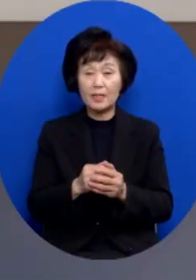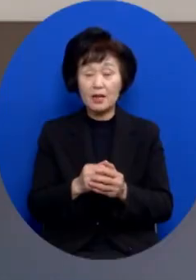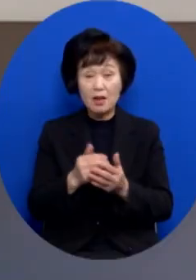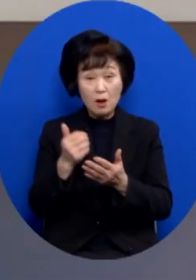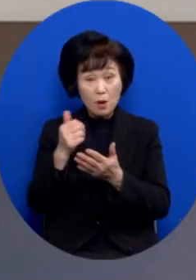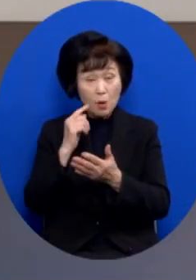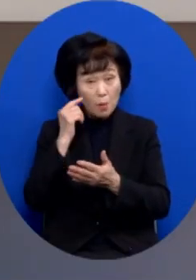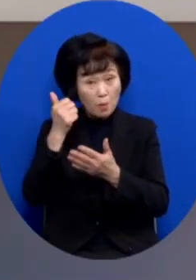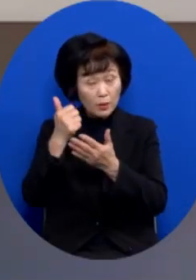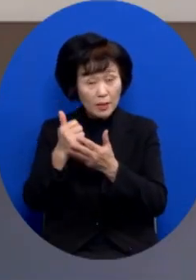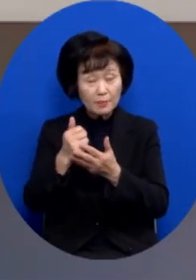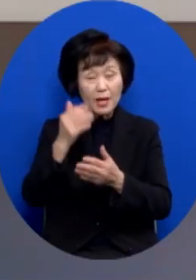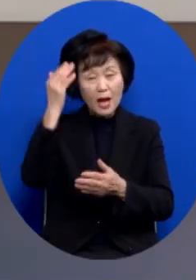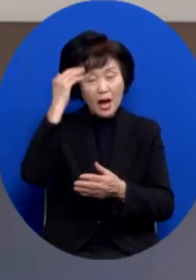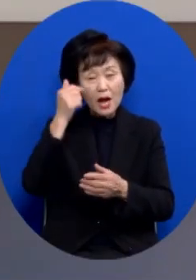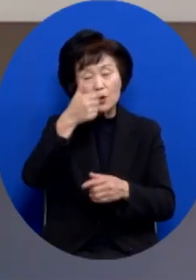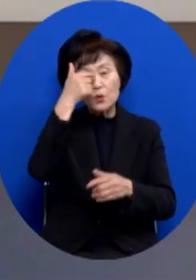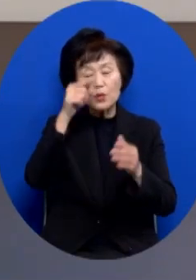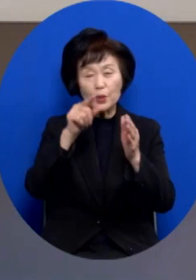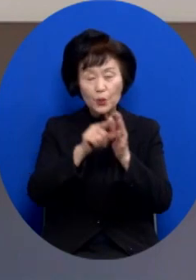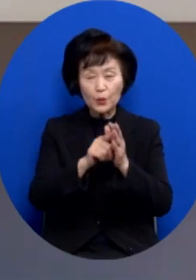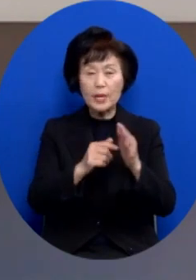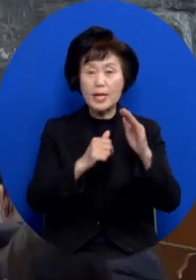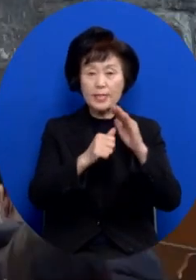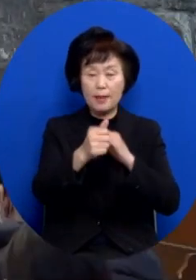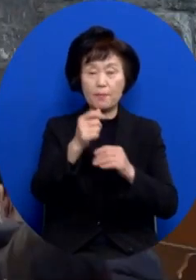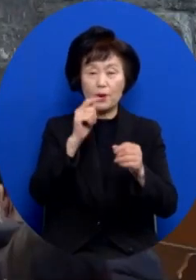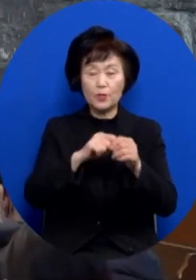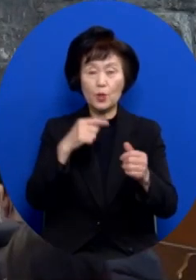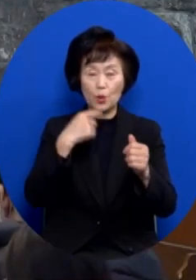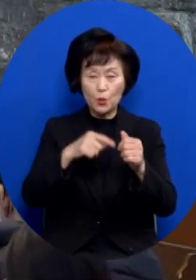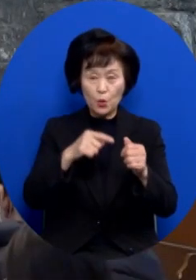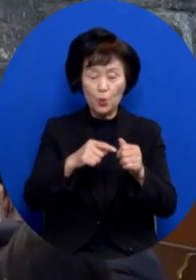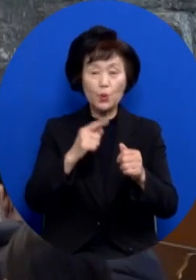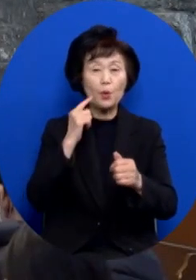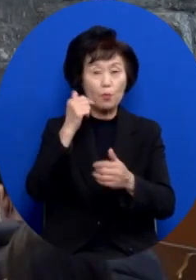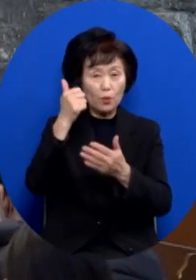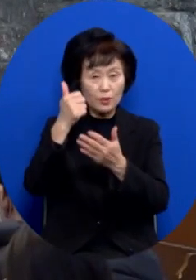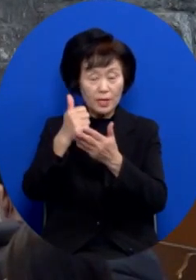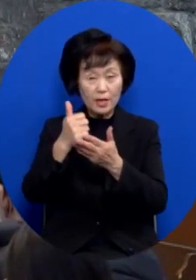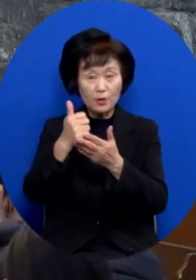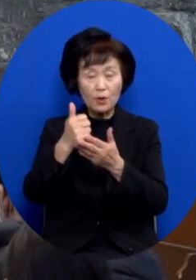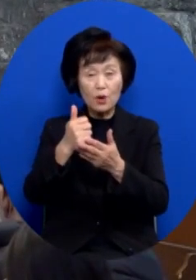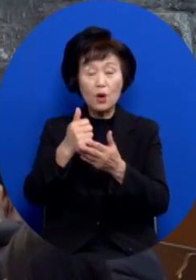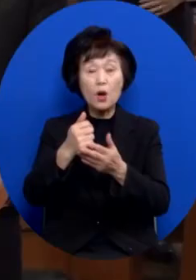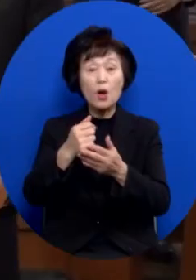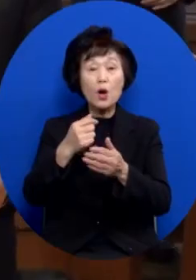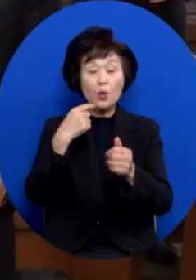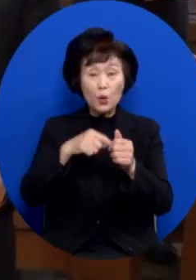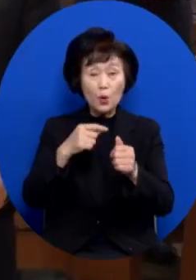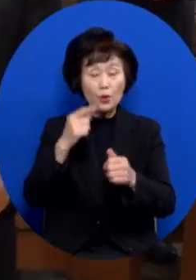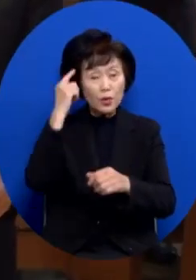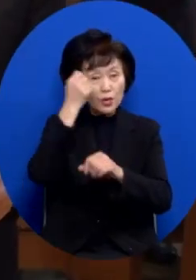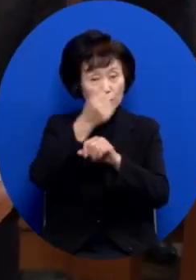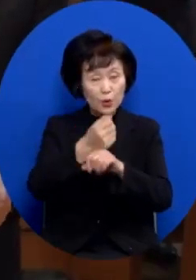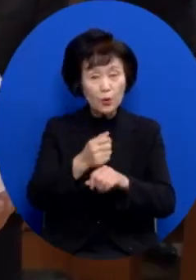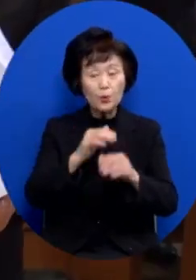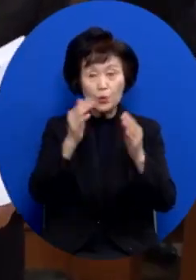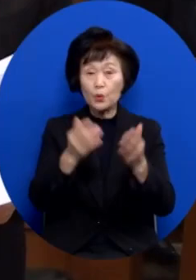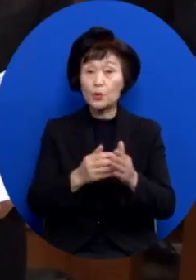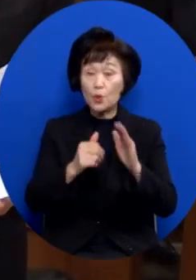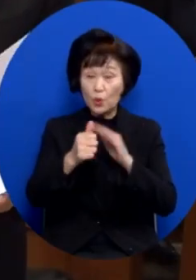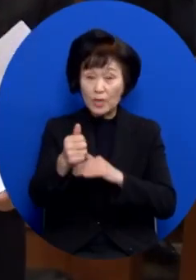고인은 한국 기독교계 대표 교육학자로 감신대 교수와 기독교 교육 연구소장 연세대